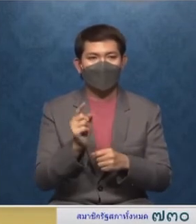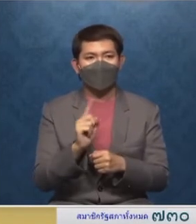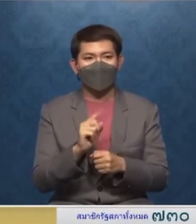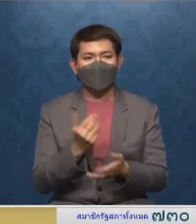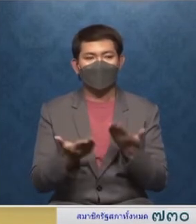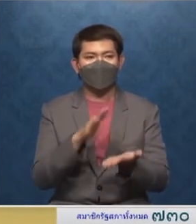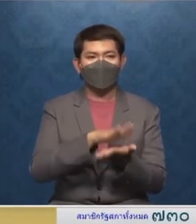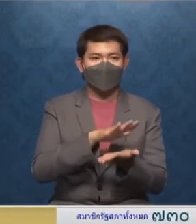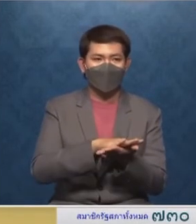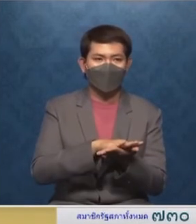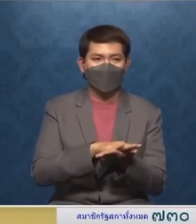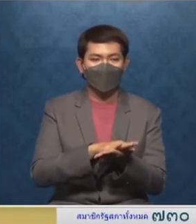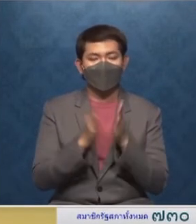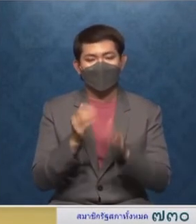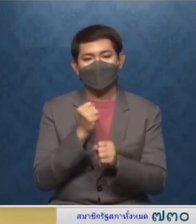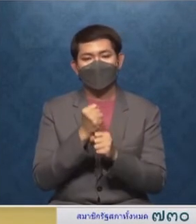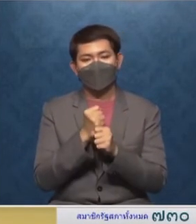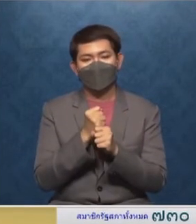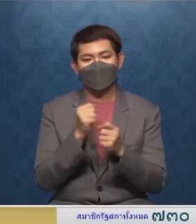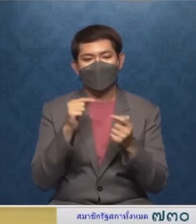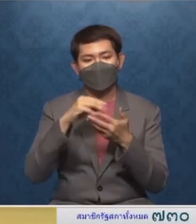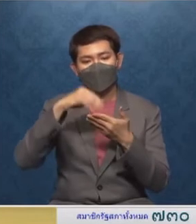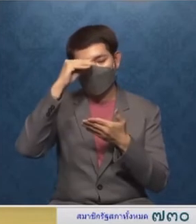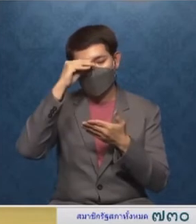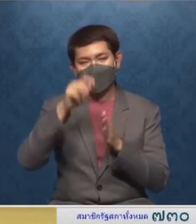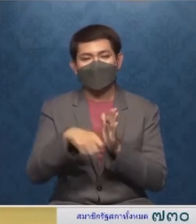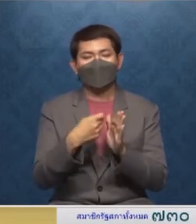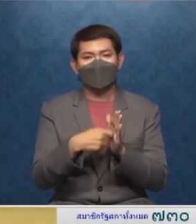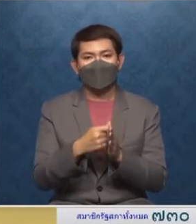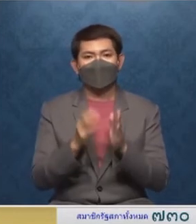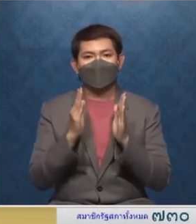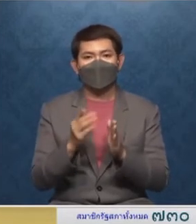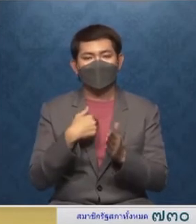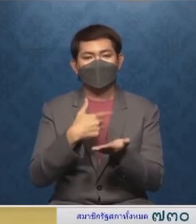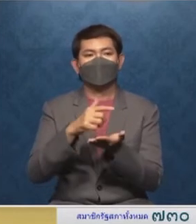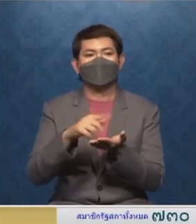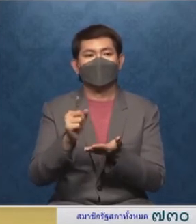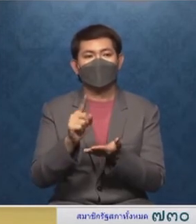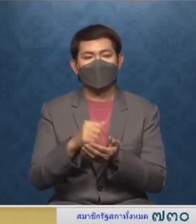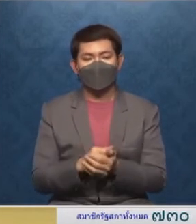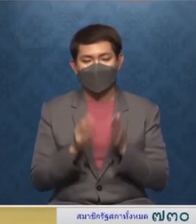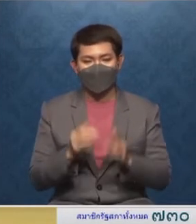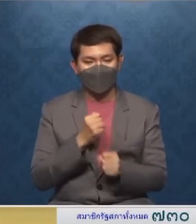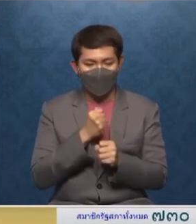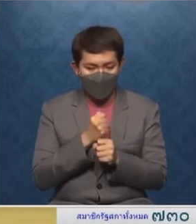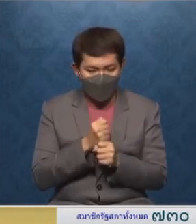เรียนแล้วก็บุคลากรทางการศึกษาด้วยเพราะบุคคลที่กล่าวมาทั้งหมดนี้เป็นตัวเดินง